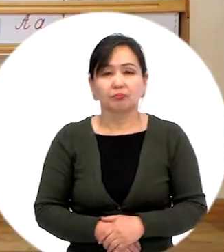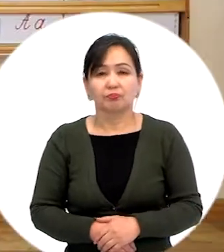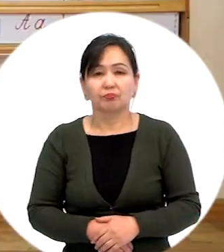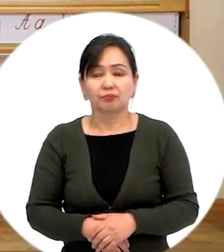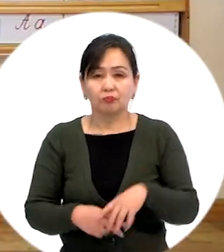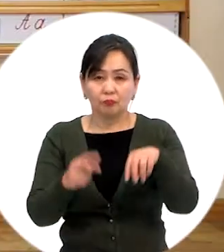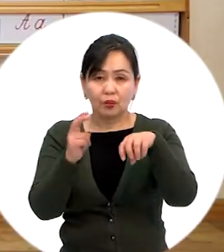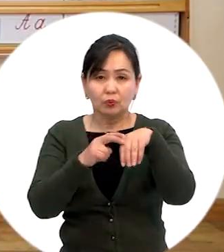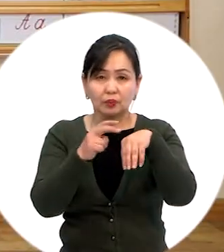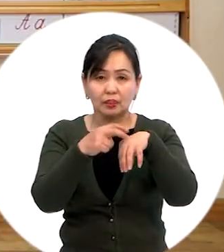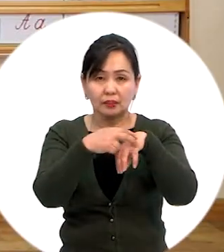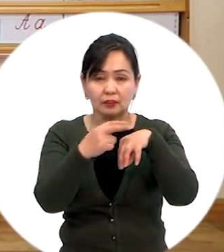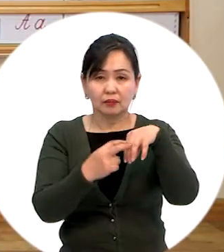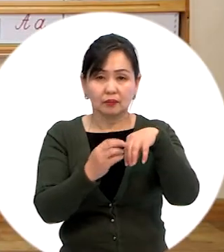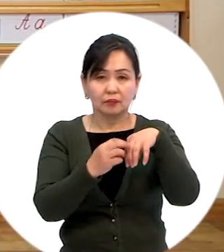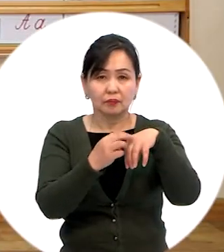За, гүзээлцгэн.